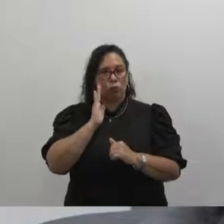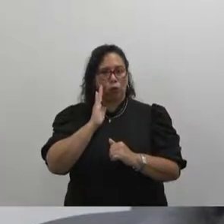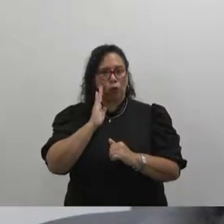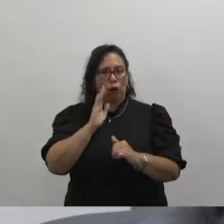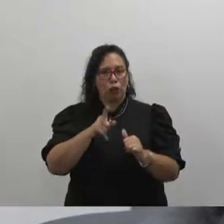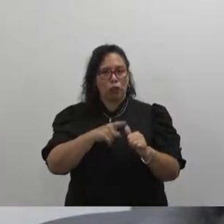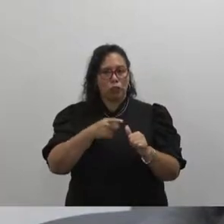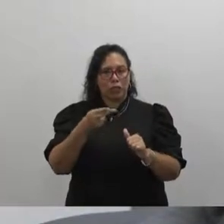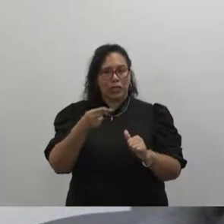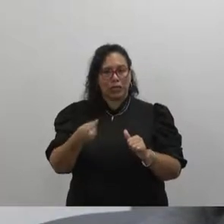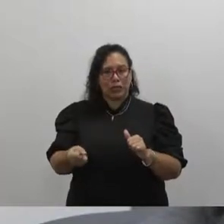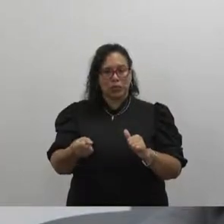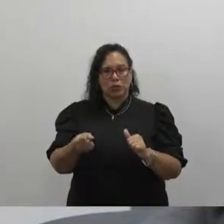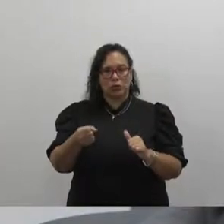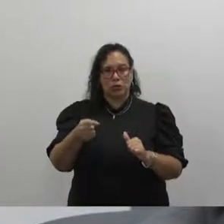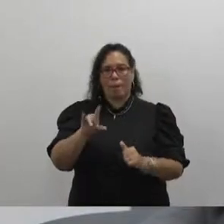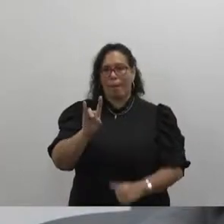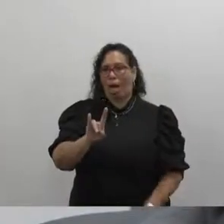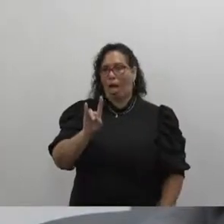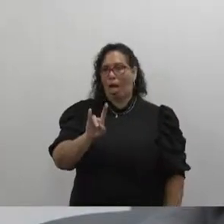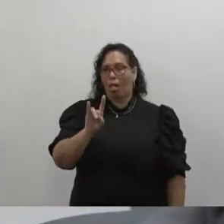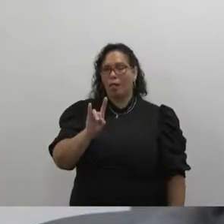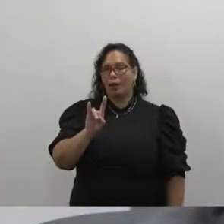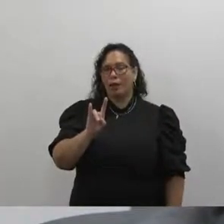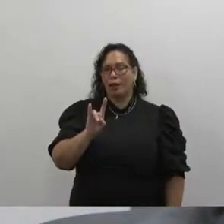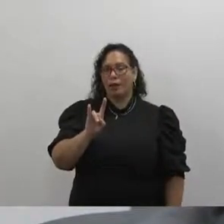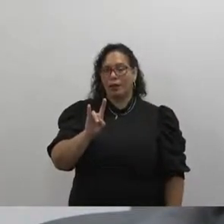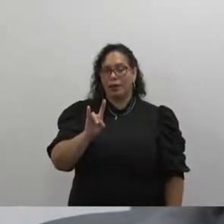tìm mùi bẩm phốt xe lá một chút poly